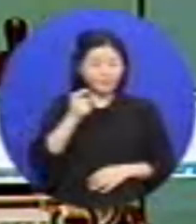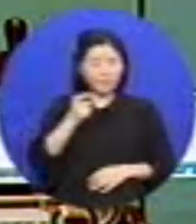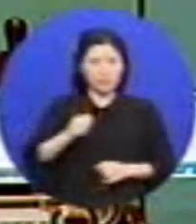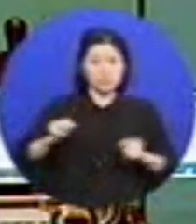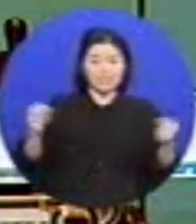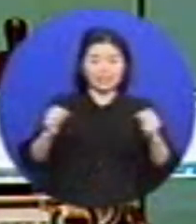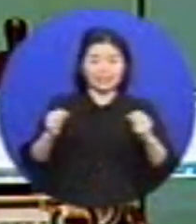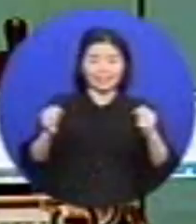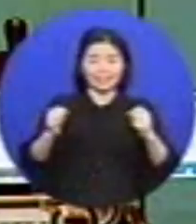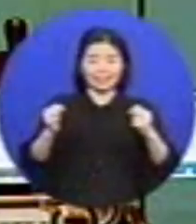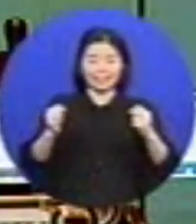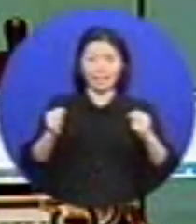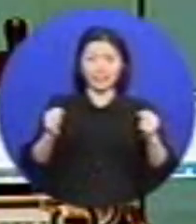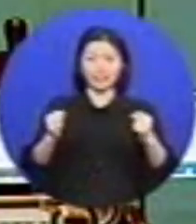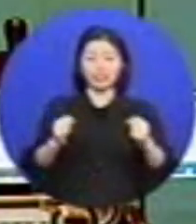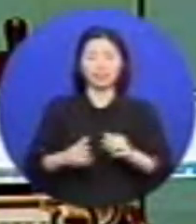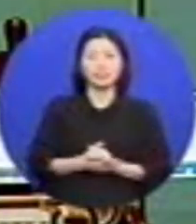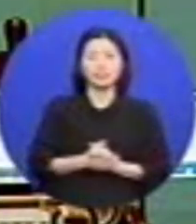부들부들 떨면서